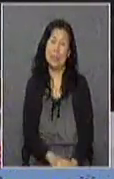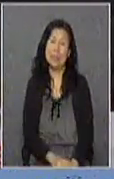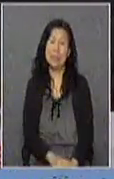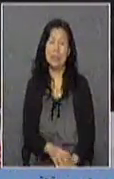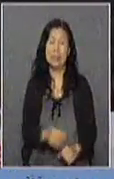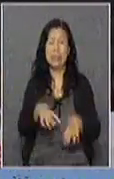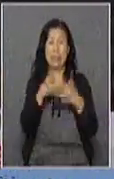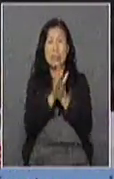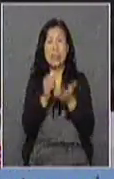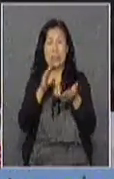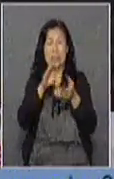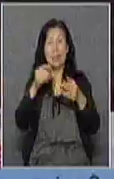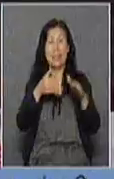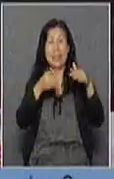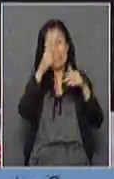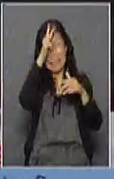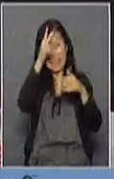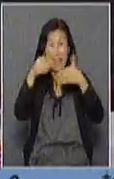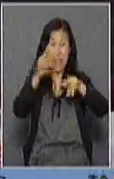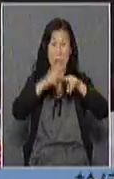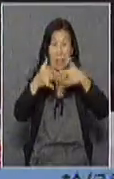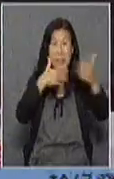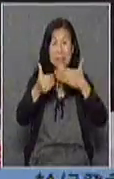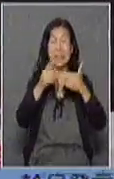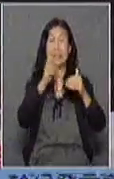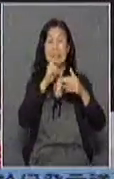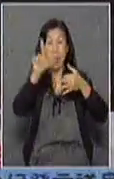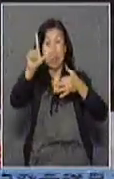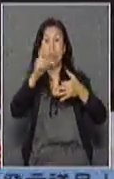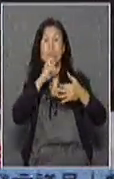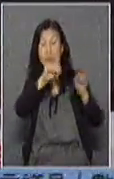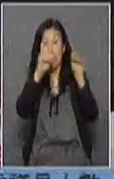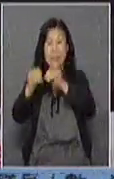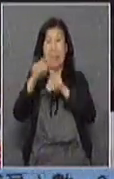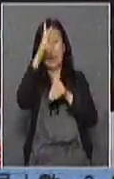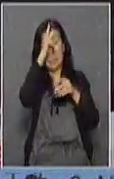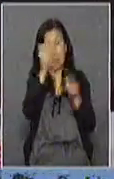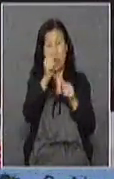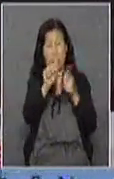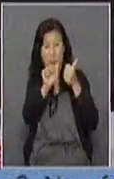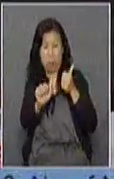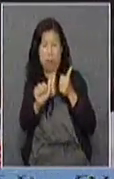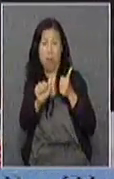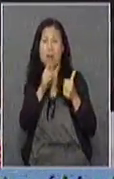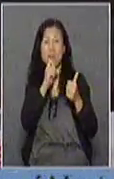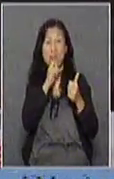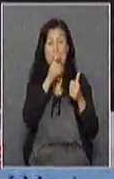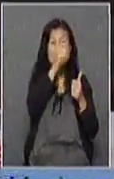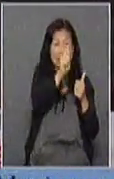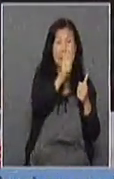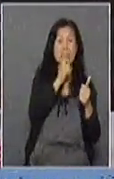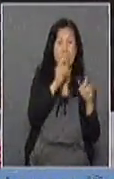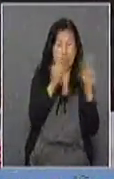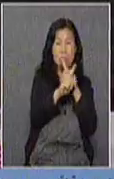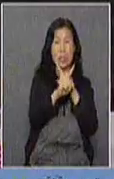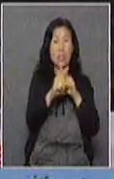政制及內地事務局，劉江華副局長應該調去勞福局那裡做副局長，譚志源局長調去運房